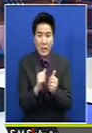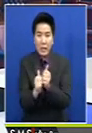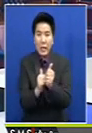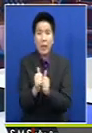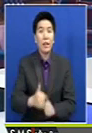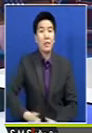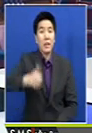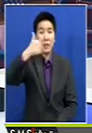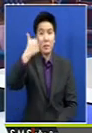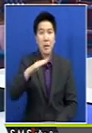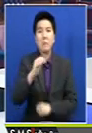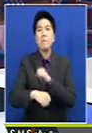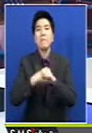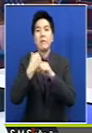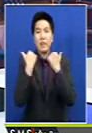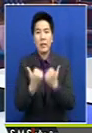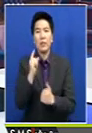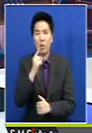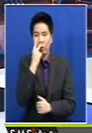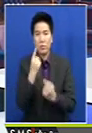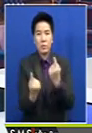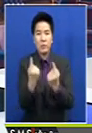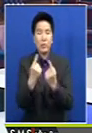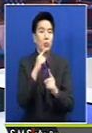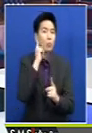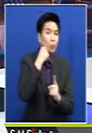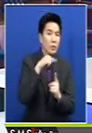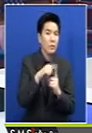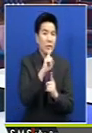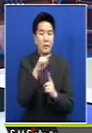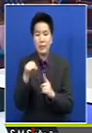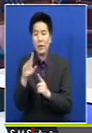ที่เกิดขึ้นในปีนี้ซึ่งเขาบอกว่าน่าจะไม่พ้นโดนัลด์ทรัมป์แล้วก็นางฮิลลารีด้วย ใช่ค่ะ ค่ะ